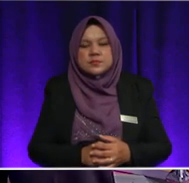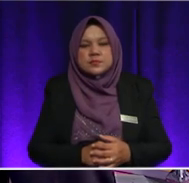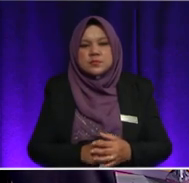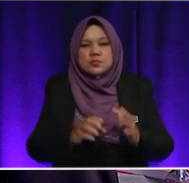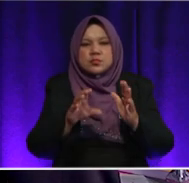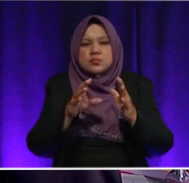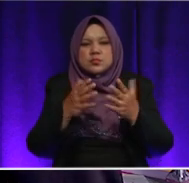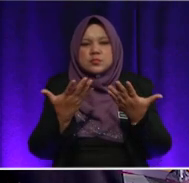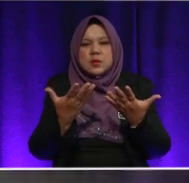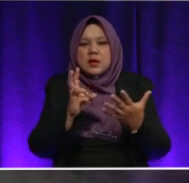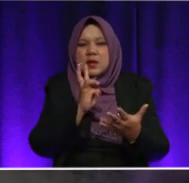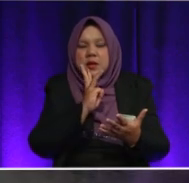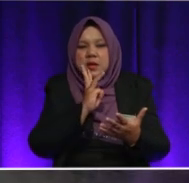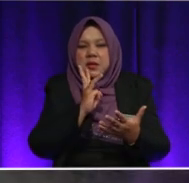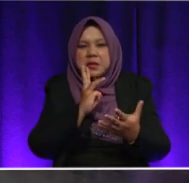ini